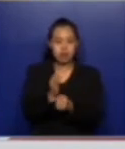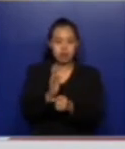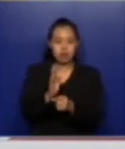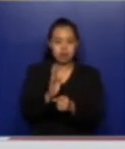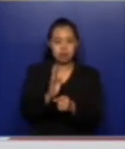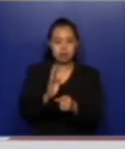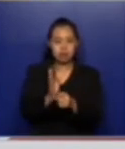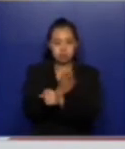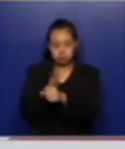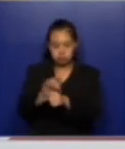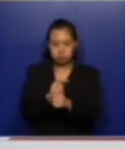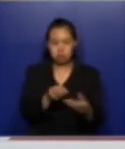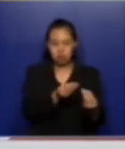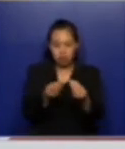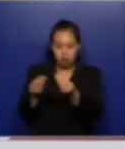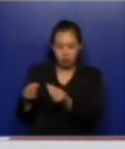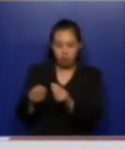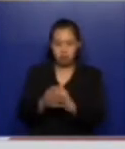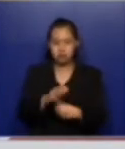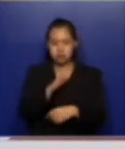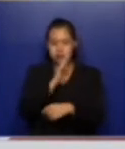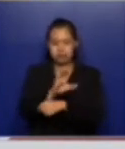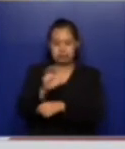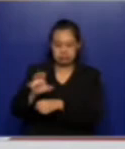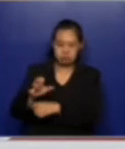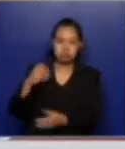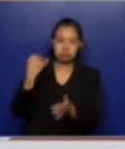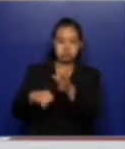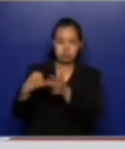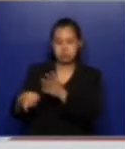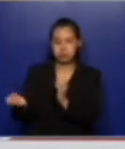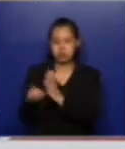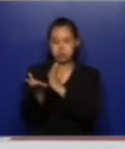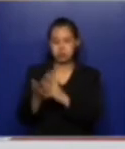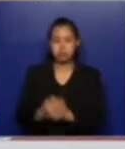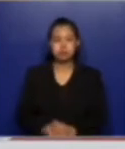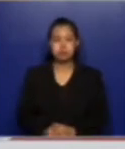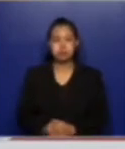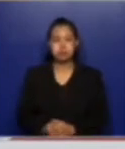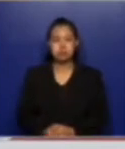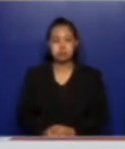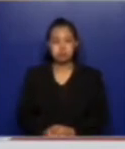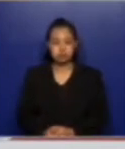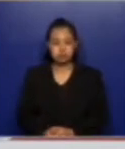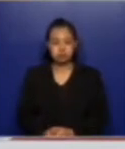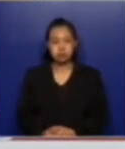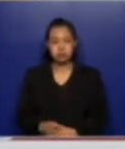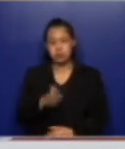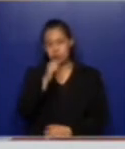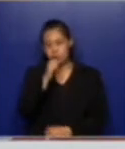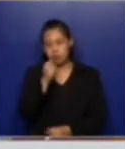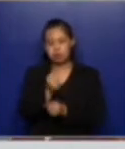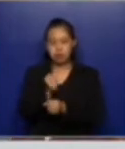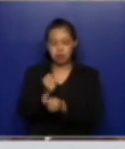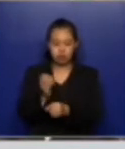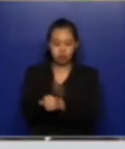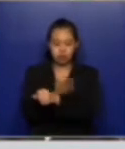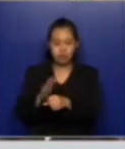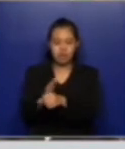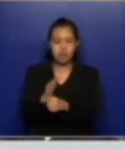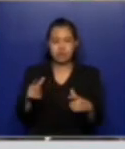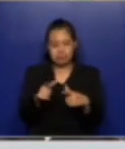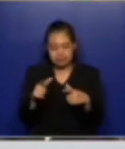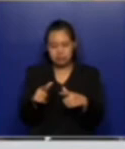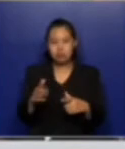เครดิตบูโรเนี่ยจะเอาผิดท่านลองคิดดูสิครับแล้วธุรกิจเล็กๆเหล่านี้เนี่ยนะครับที่เขาไม่เคยกู้